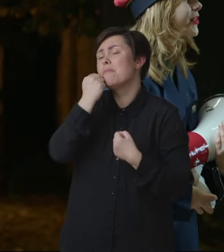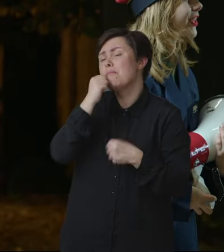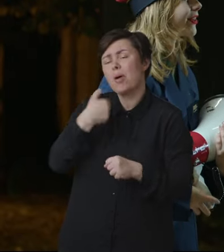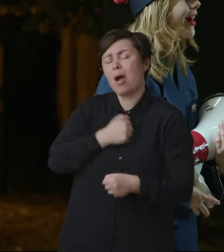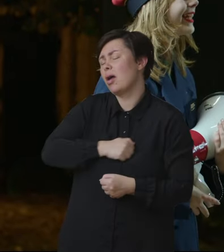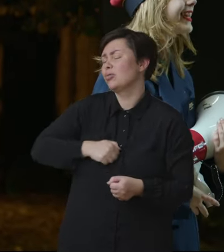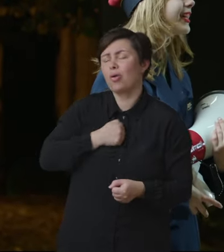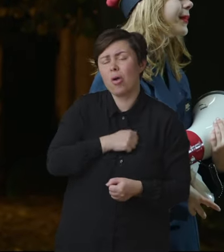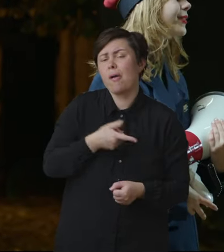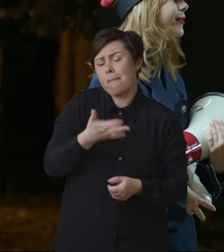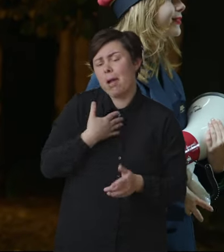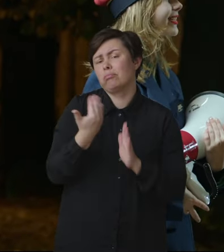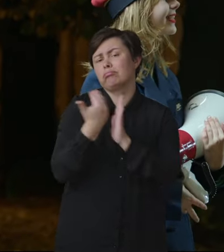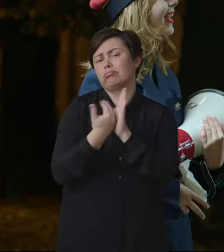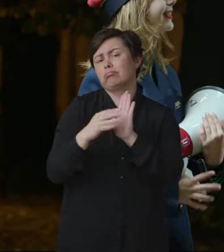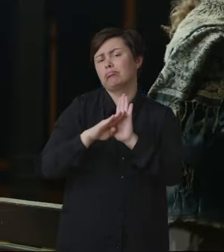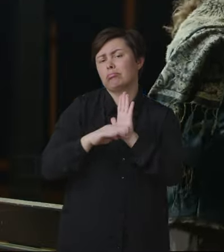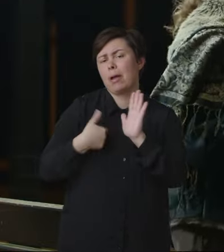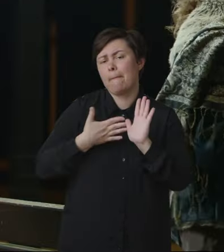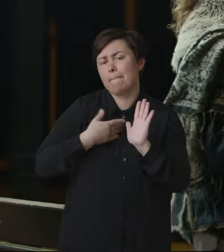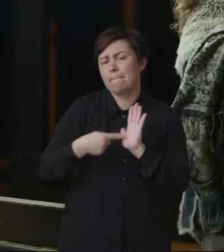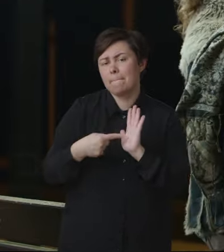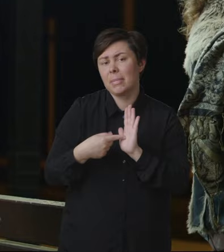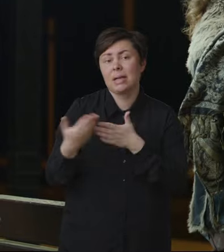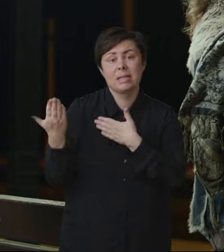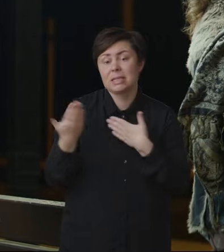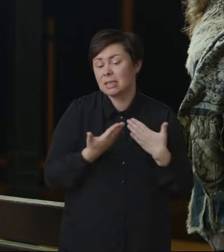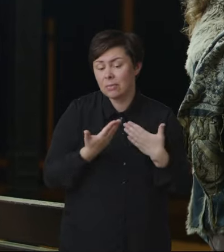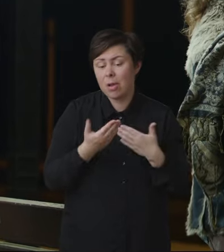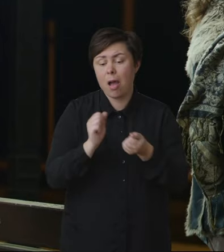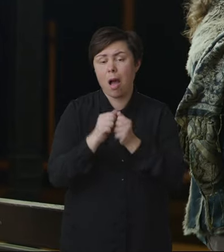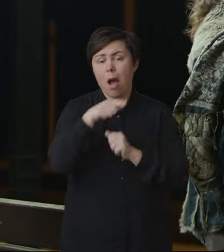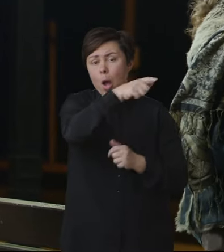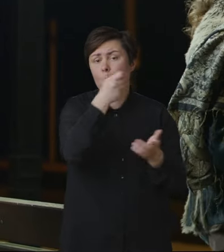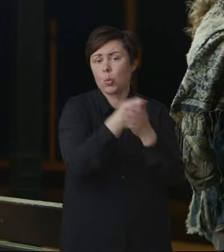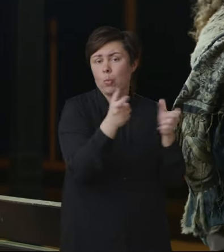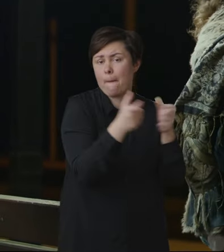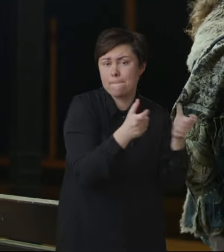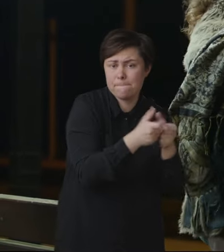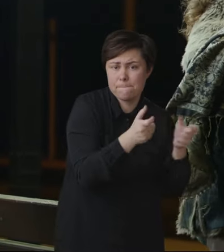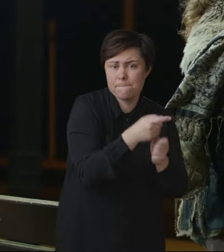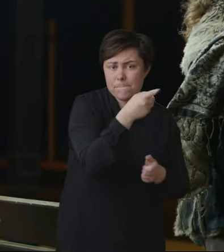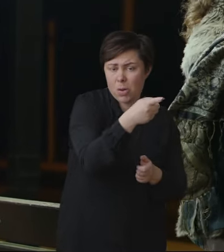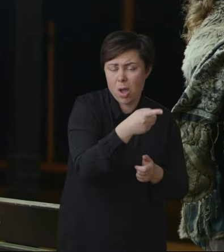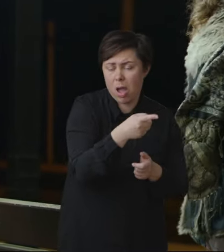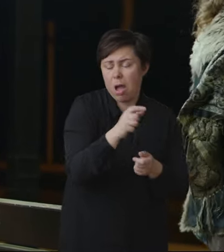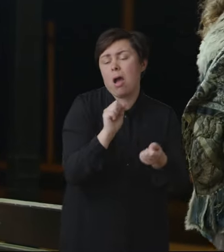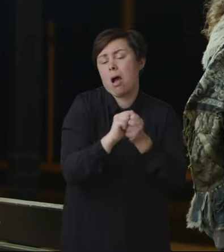mi przykro, ale takie panują u nas zasady. Zapraszam albo do kasy biletowej w celu zakupienia ewentualnego